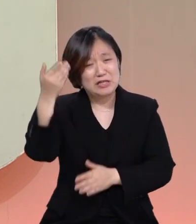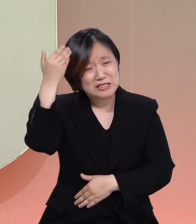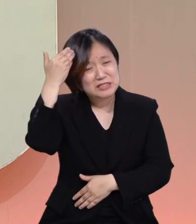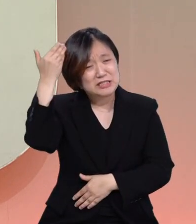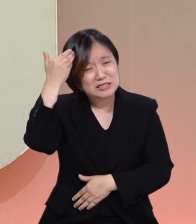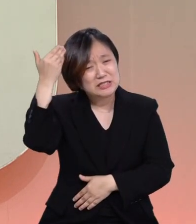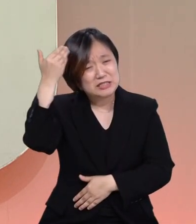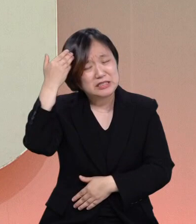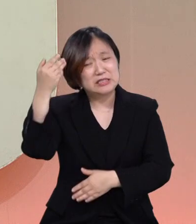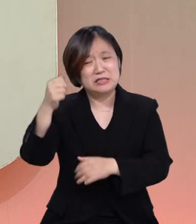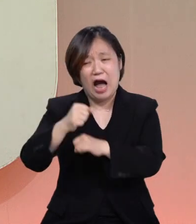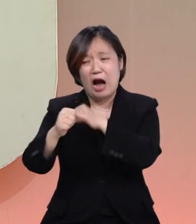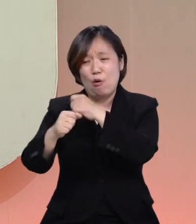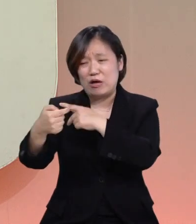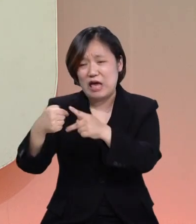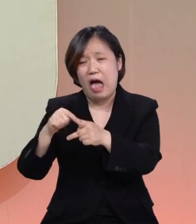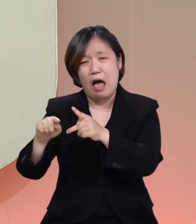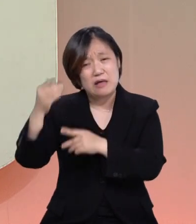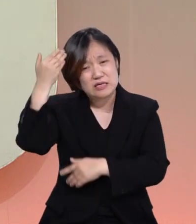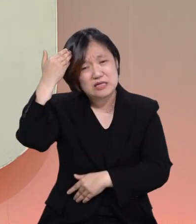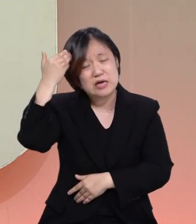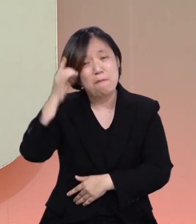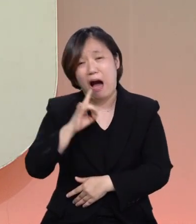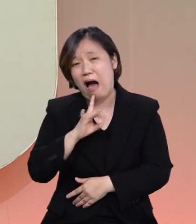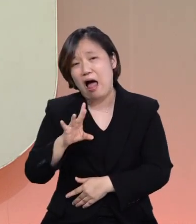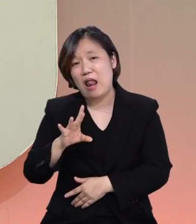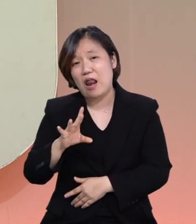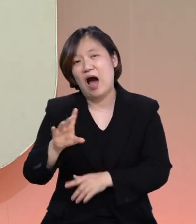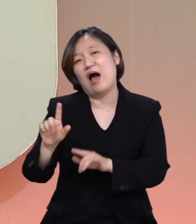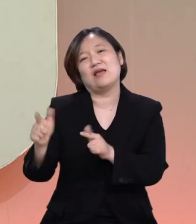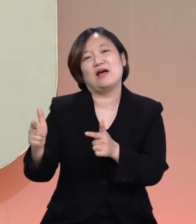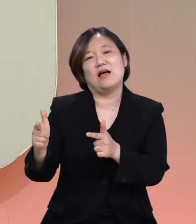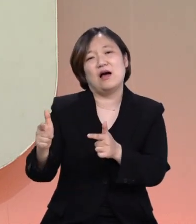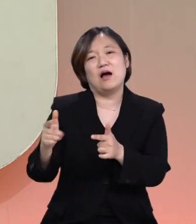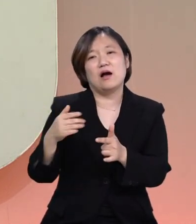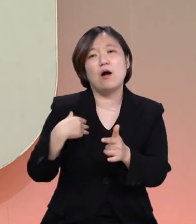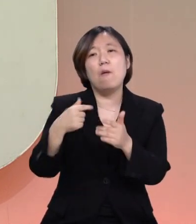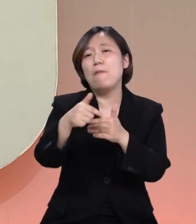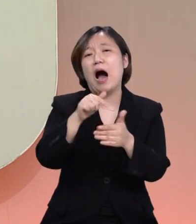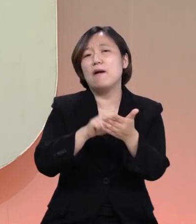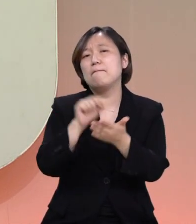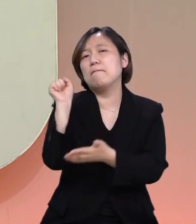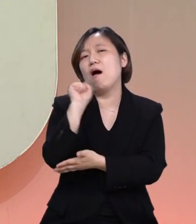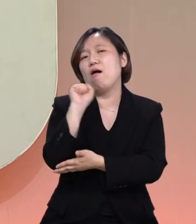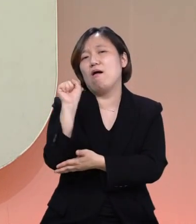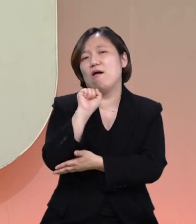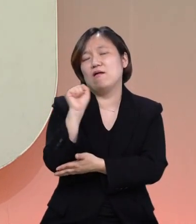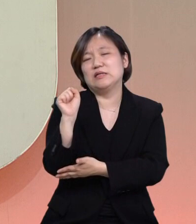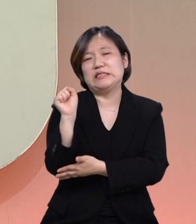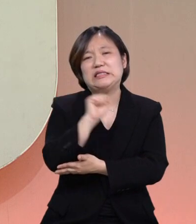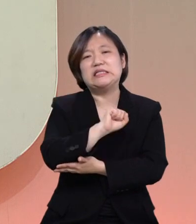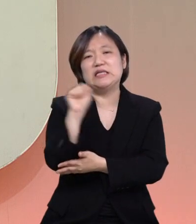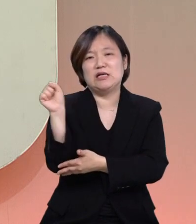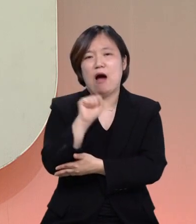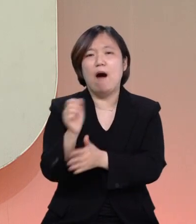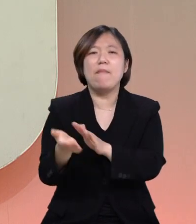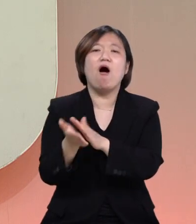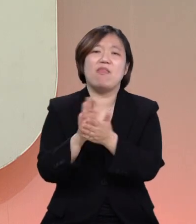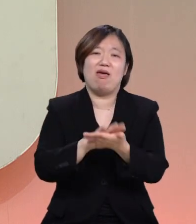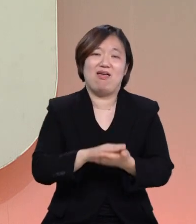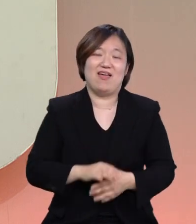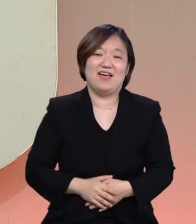이해하게 되면 마음의 중심이 불심이 금방금방 흔들리더라고요 그래서 우리가 흔히 옛날